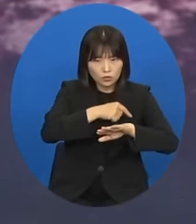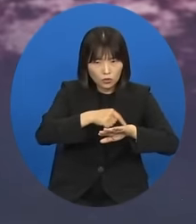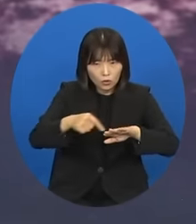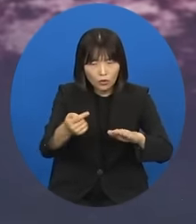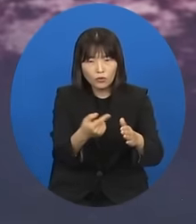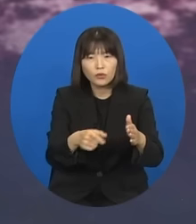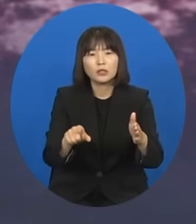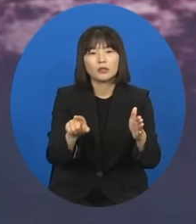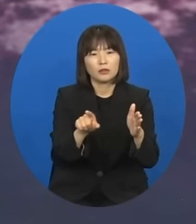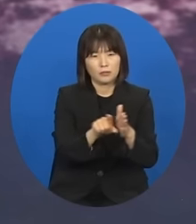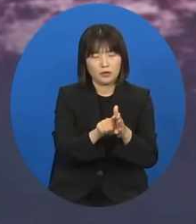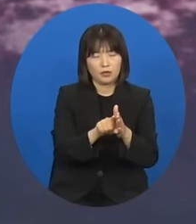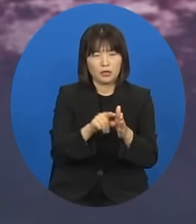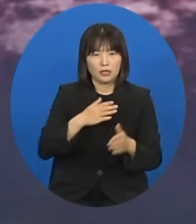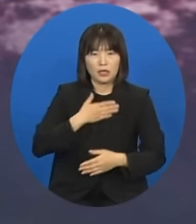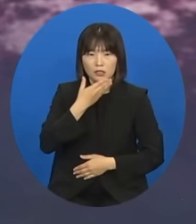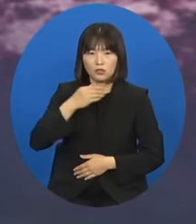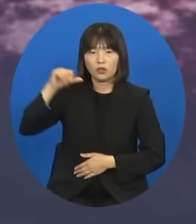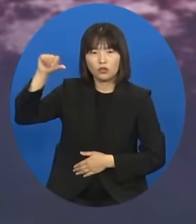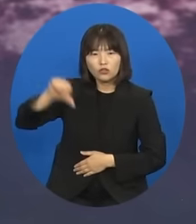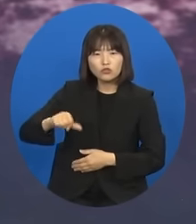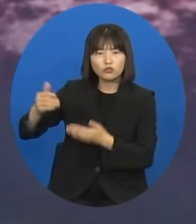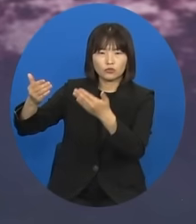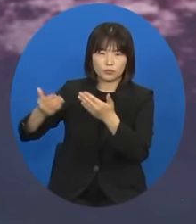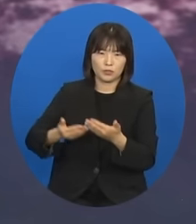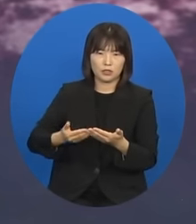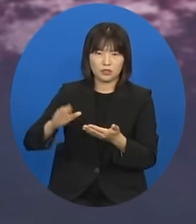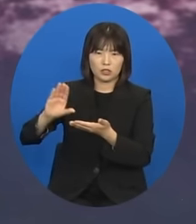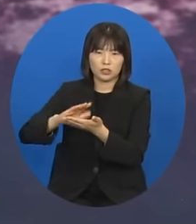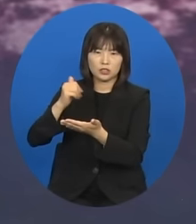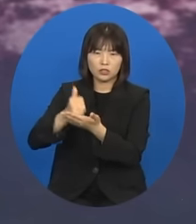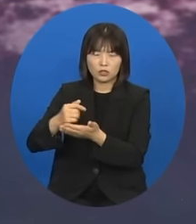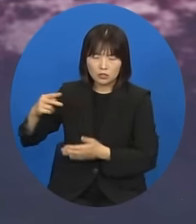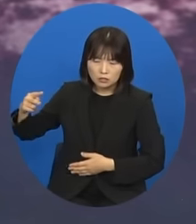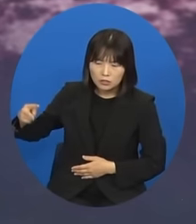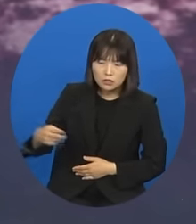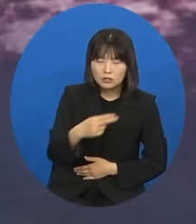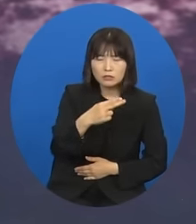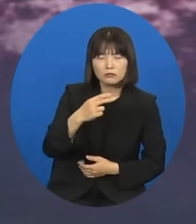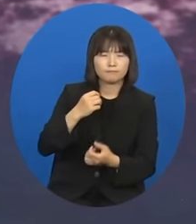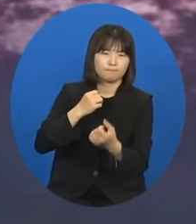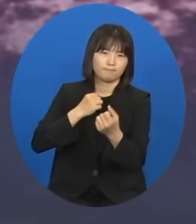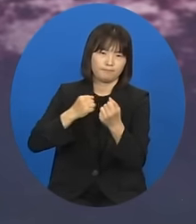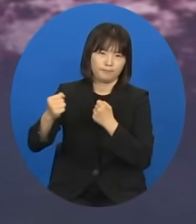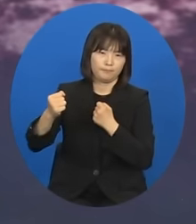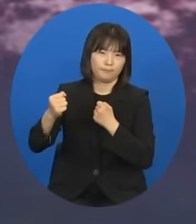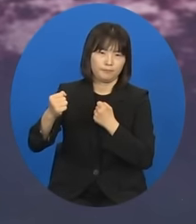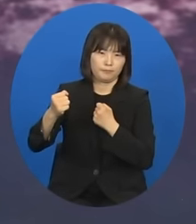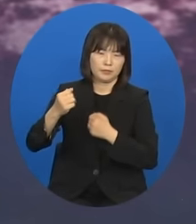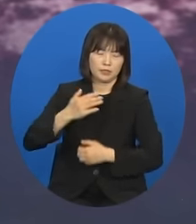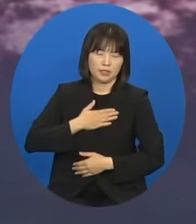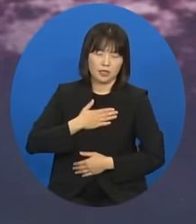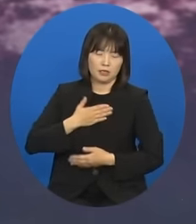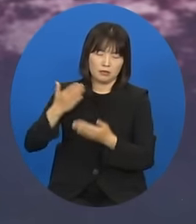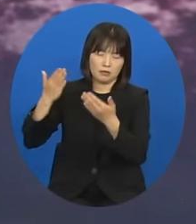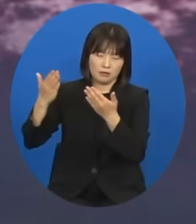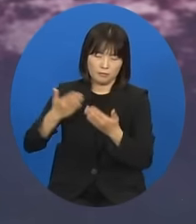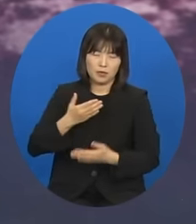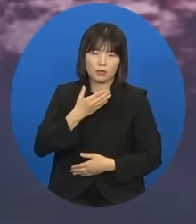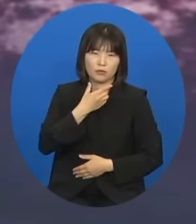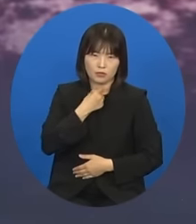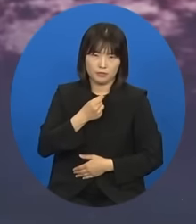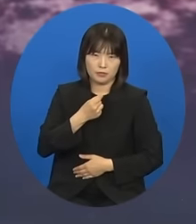를 위하는 일이면 내가 저주를 받아서 그리스도에게서 끊어질지라도 받겠습니다